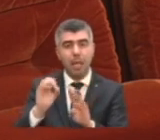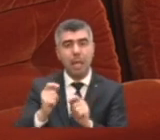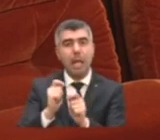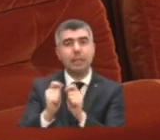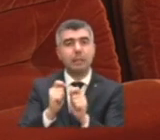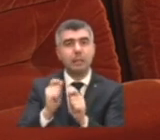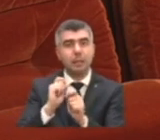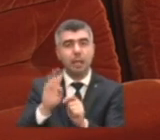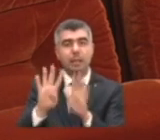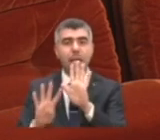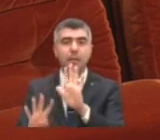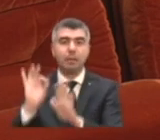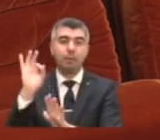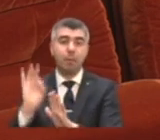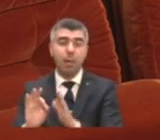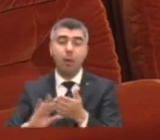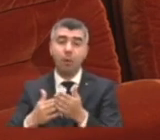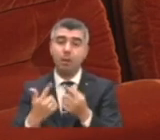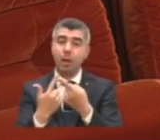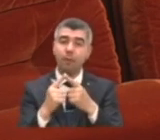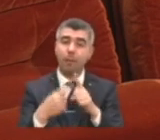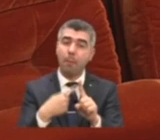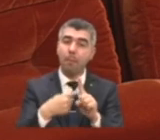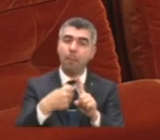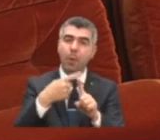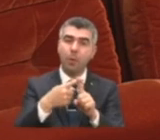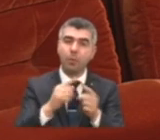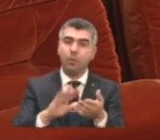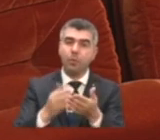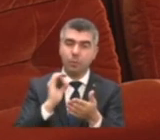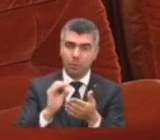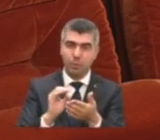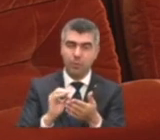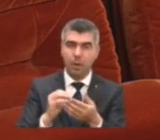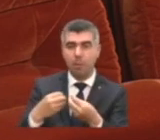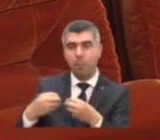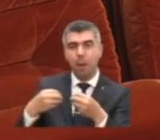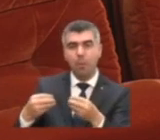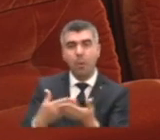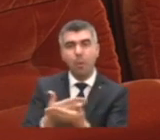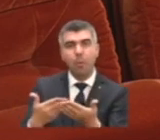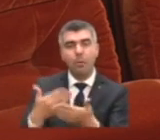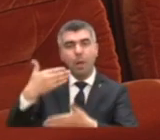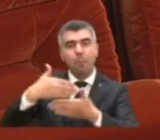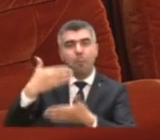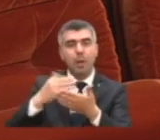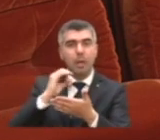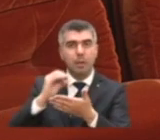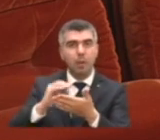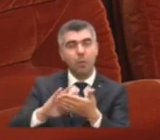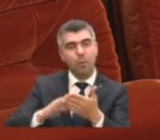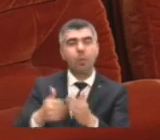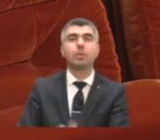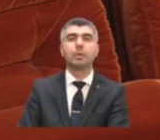اكيد غيكون عنده تاثير ومضاعفات على على على على الاسعار ديال في القطاع ديال